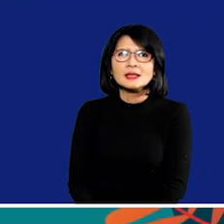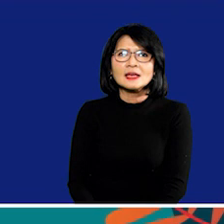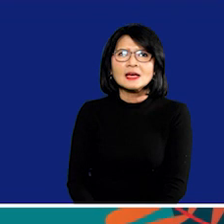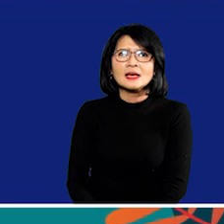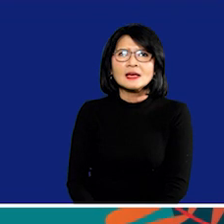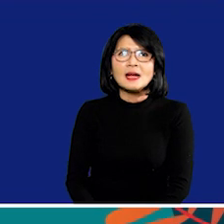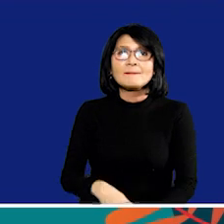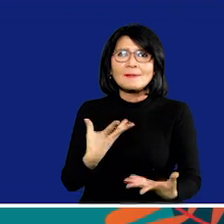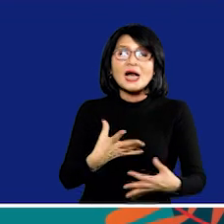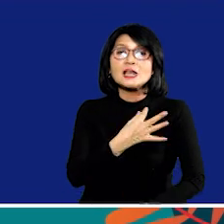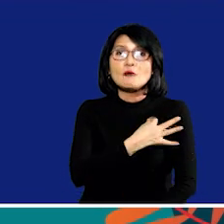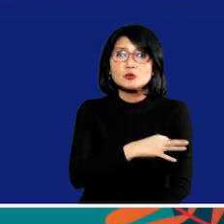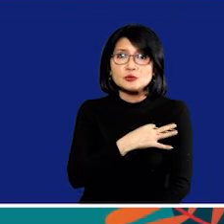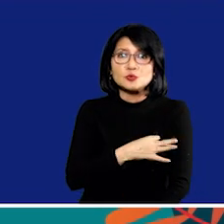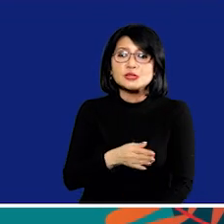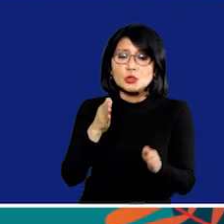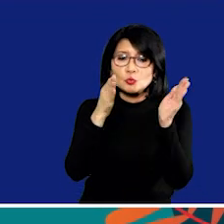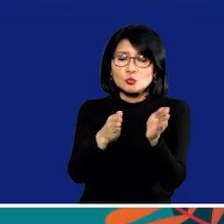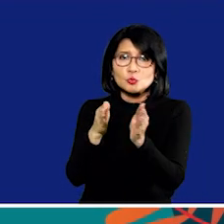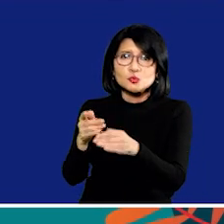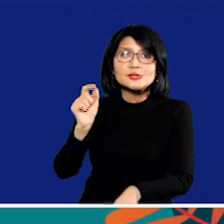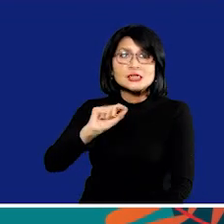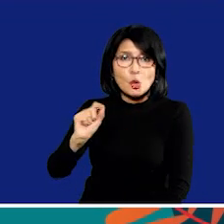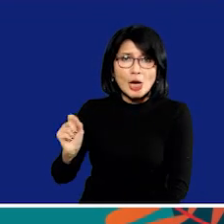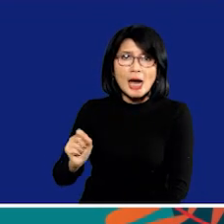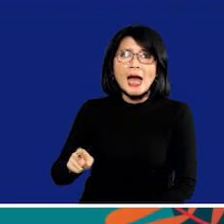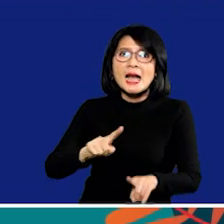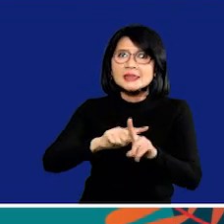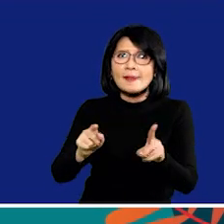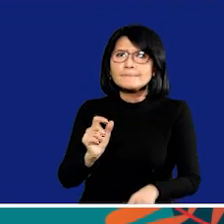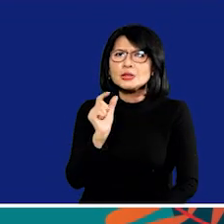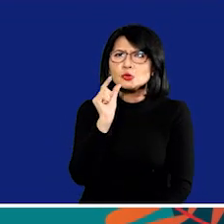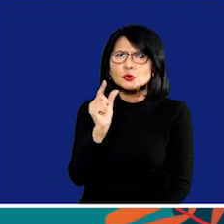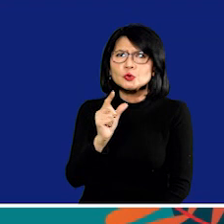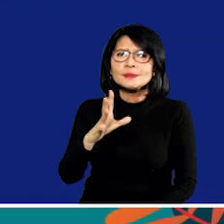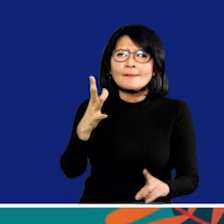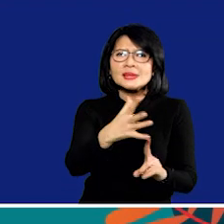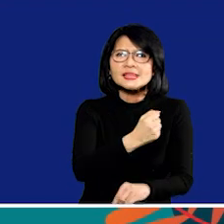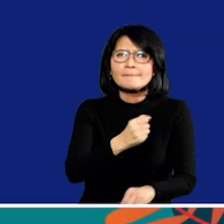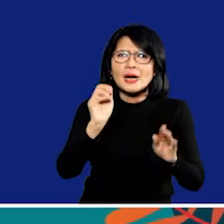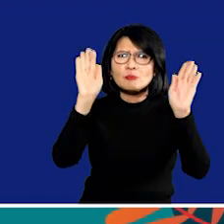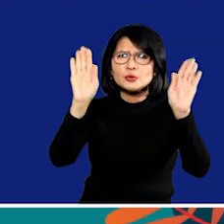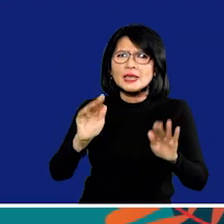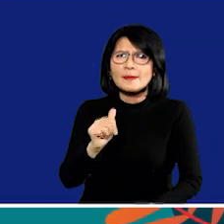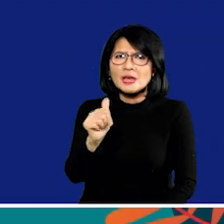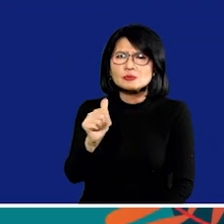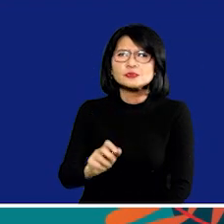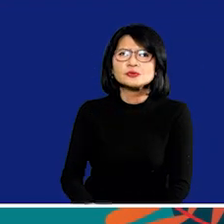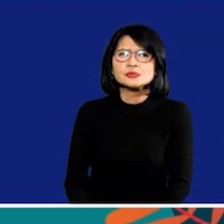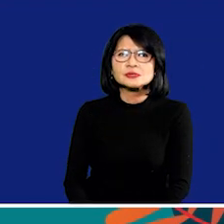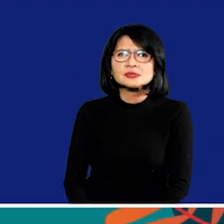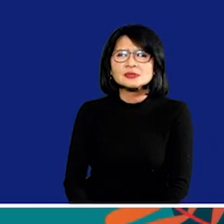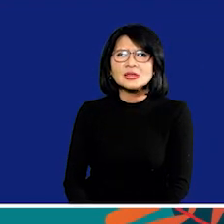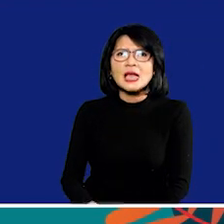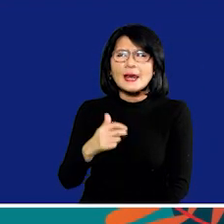Memang ada fungsi-fungsi yang spesifik di dalam suatu sekolah, tetapi untuk bisa mencapai suatu budaya yang pro anak,